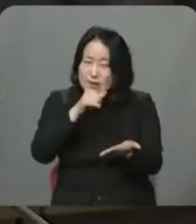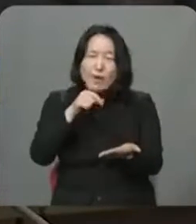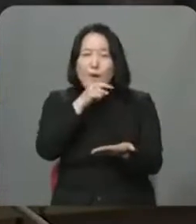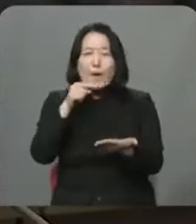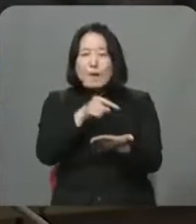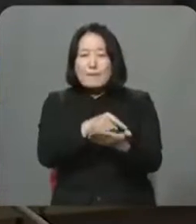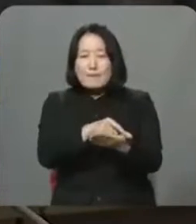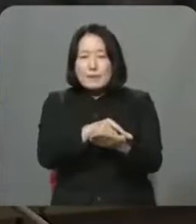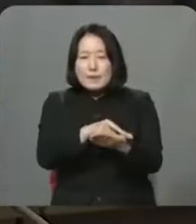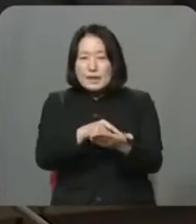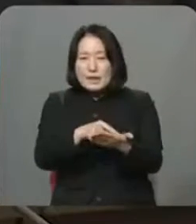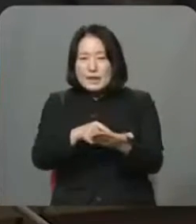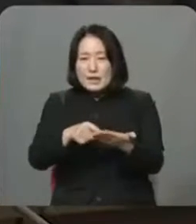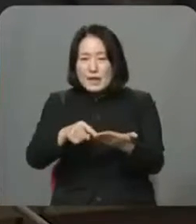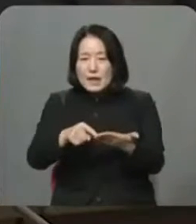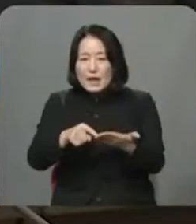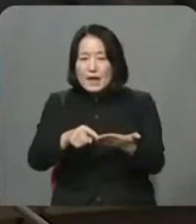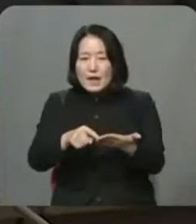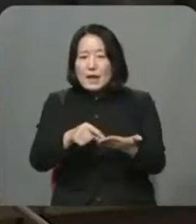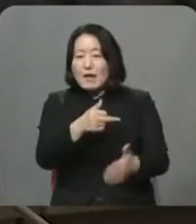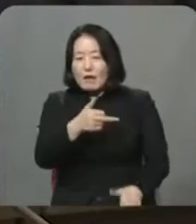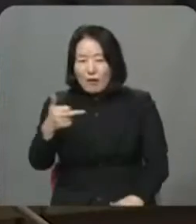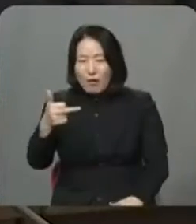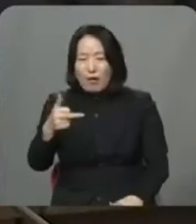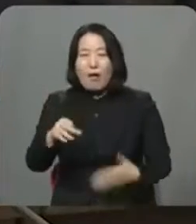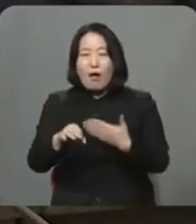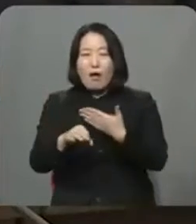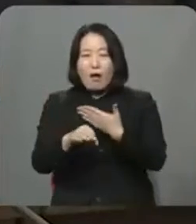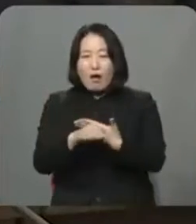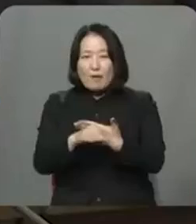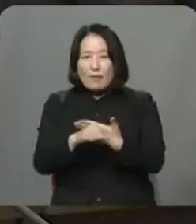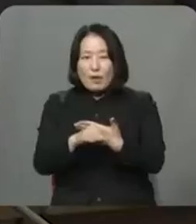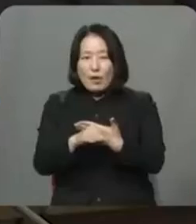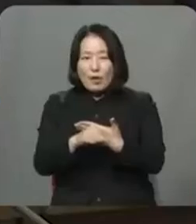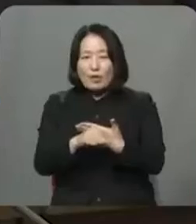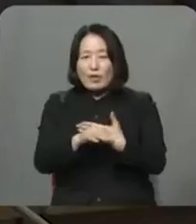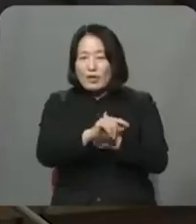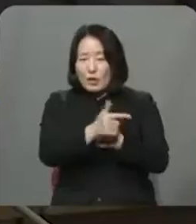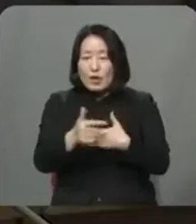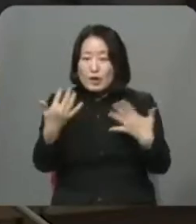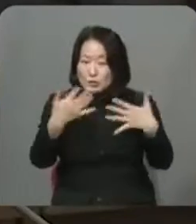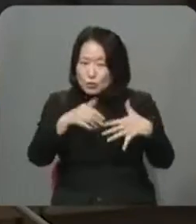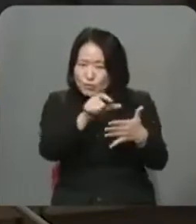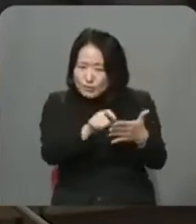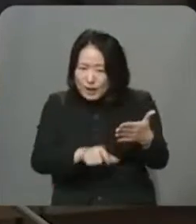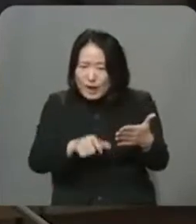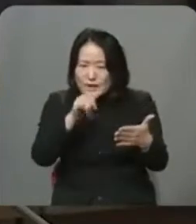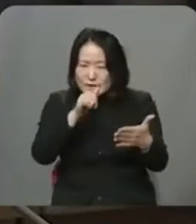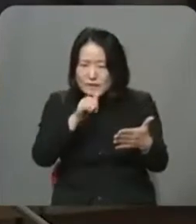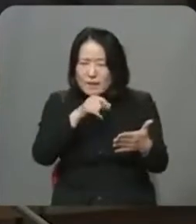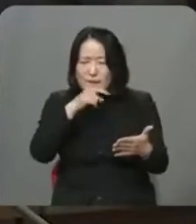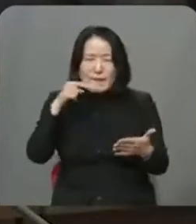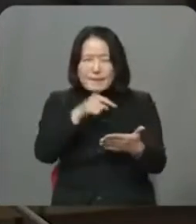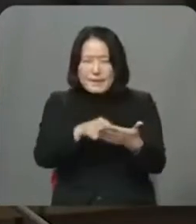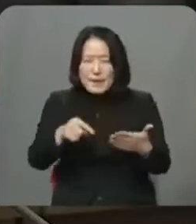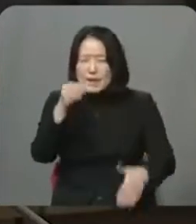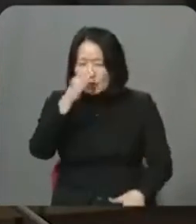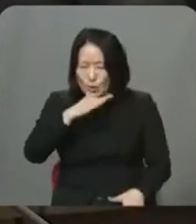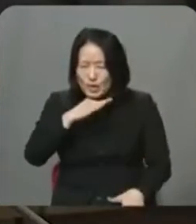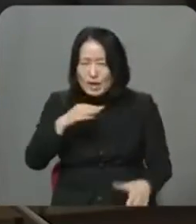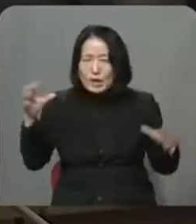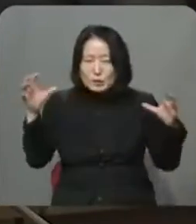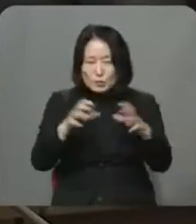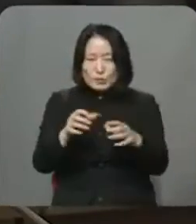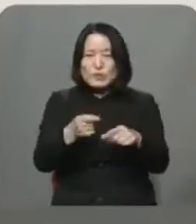되지 않거나 예측되는 손해가 크거나 하면은 계약을 유지할 수 있는 조건도 있기 때문에 이 계약을 유지할 것이냐 말 것이냐 어느 게 실익이 있느냐를